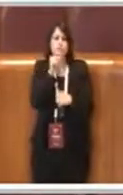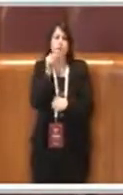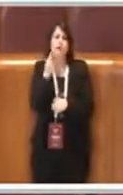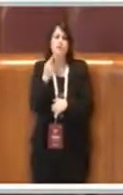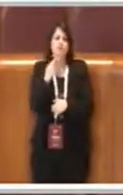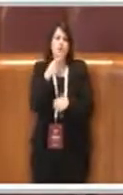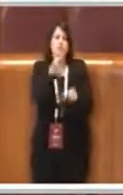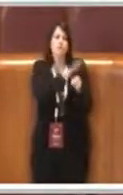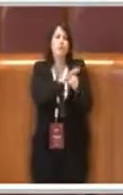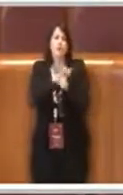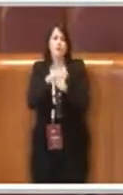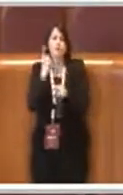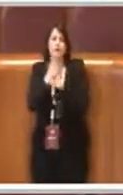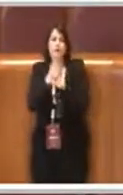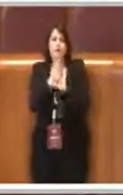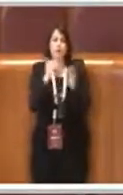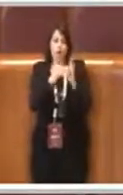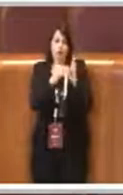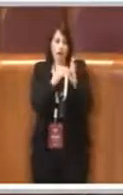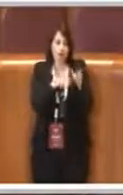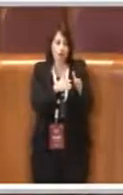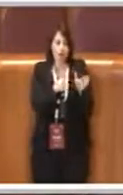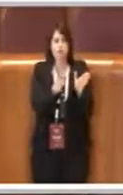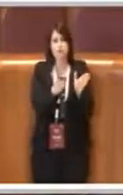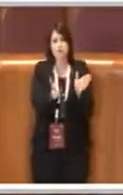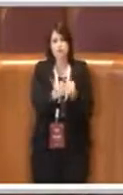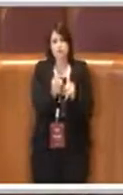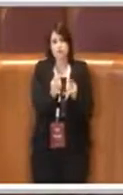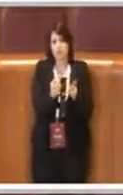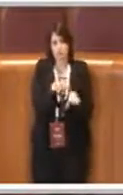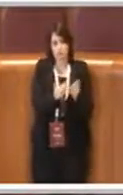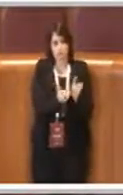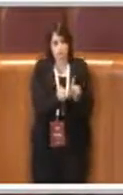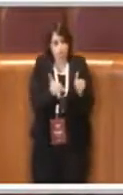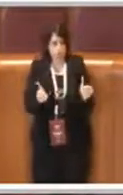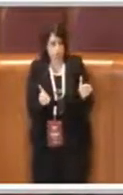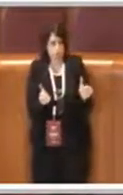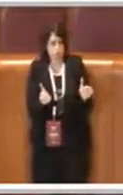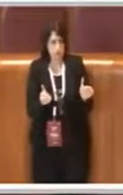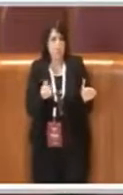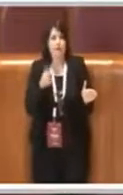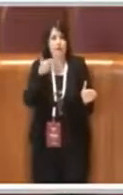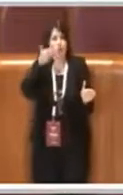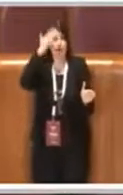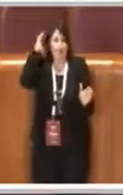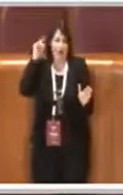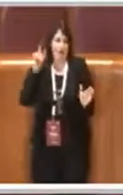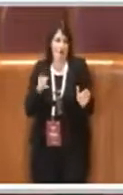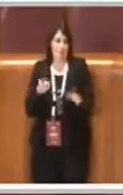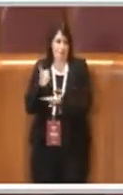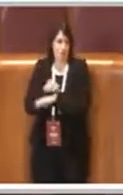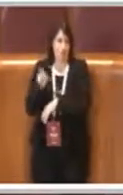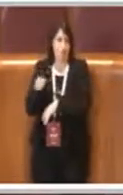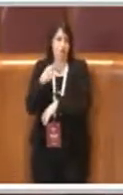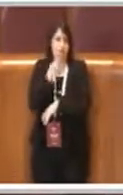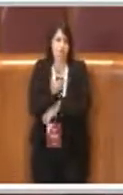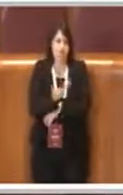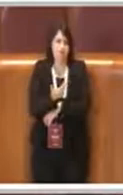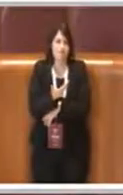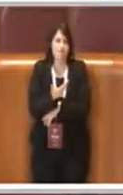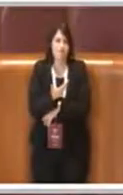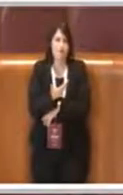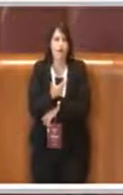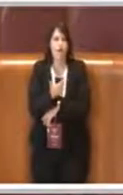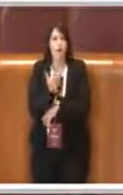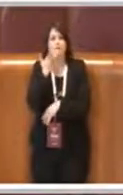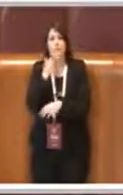ampliare la propria abitazione di una stanza, evidentemente intendeva l'ex premier Berlusconi, faceva riferimento